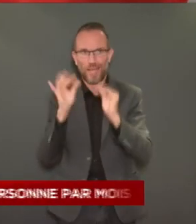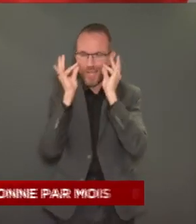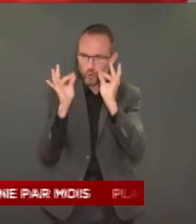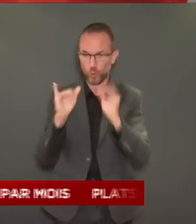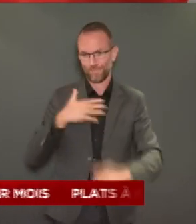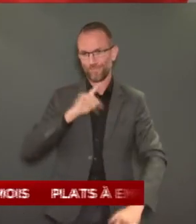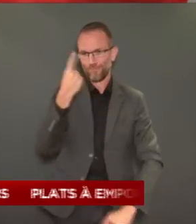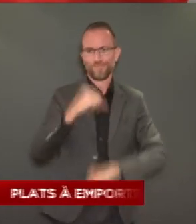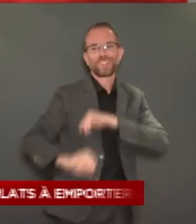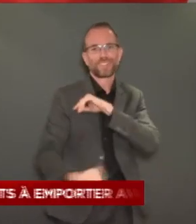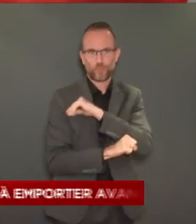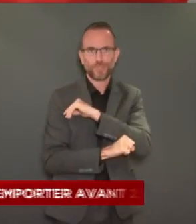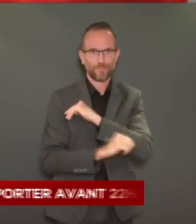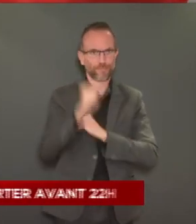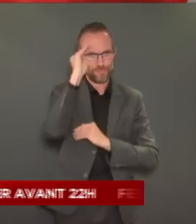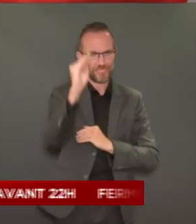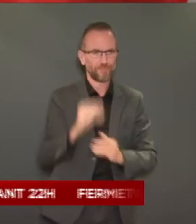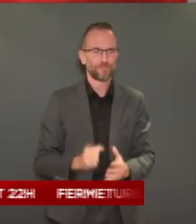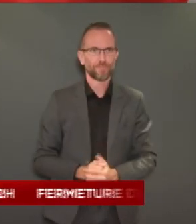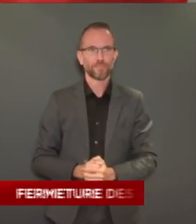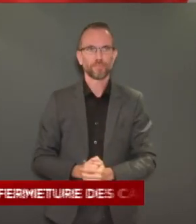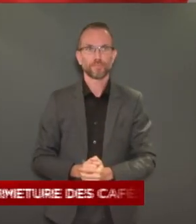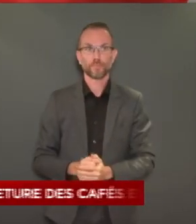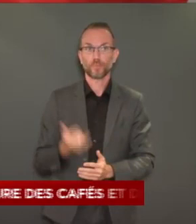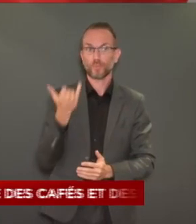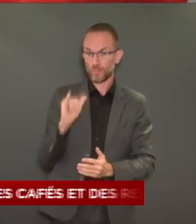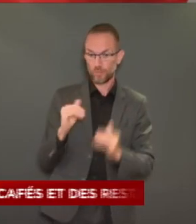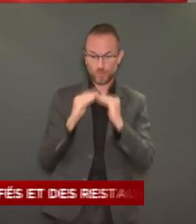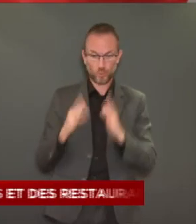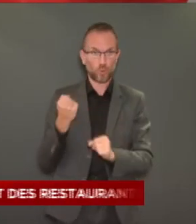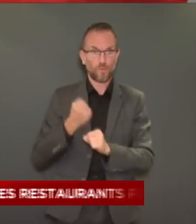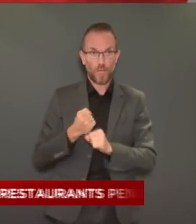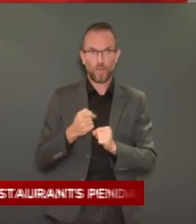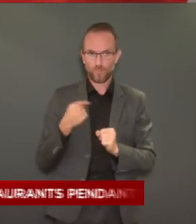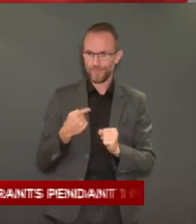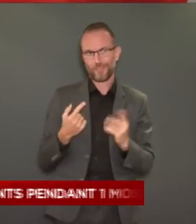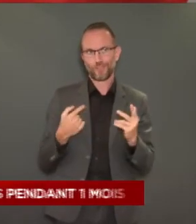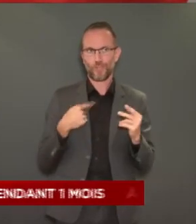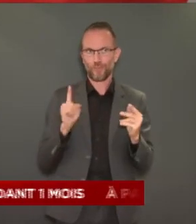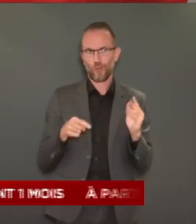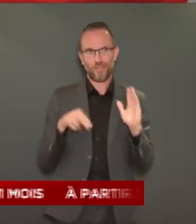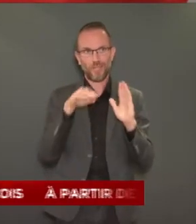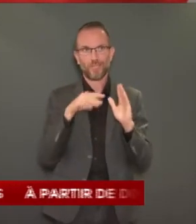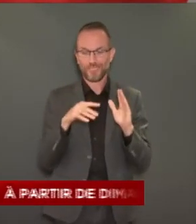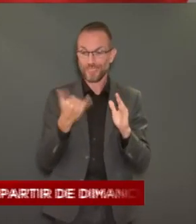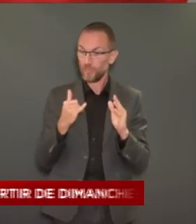ceux pour qui le télétravail est possible, c'est la règle. Les